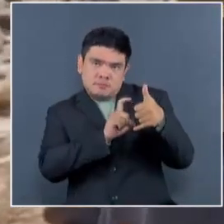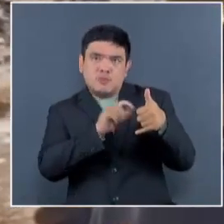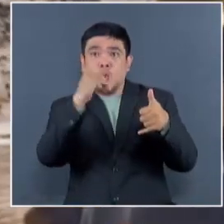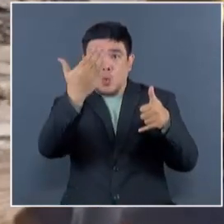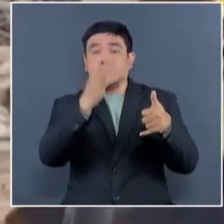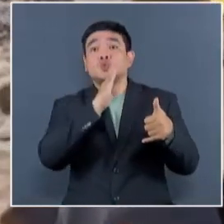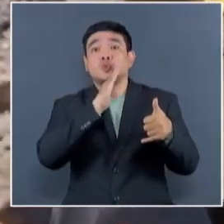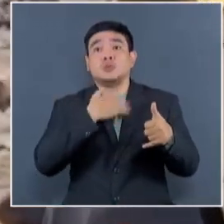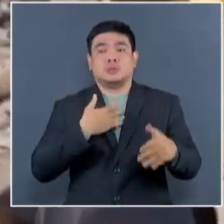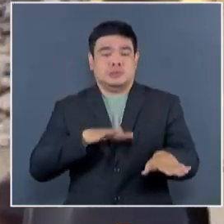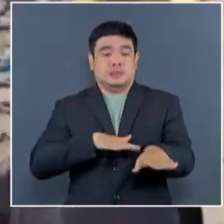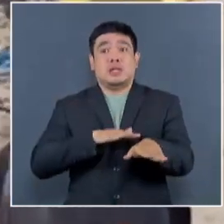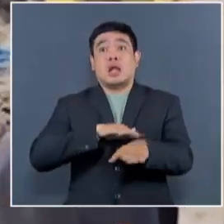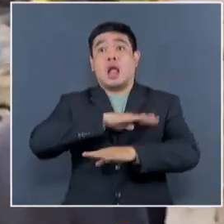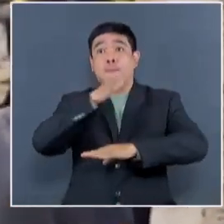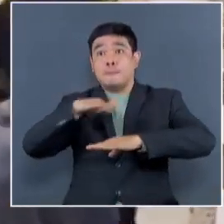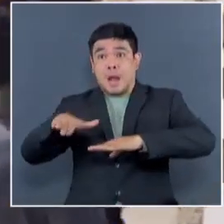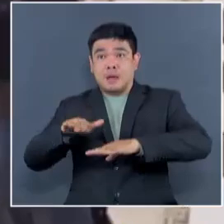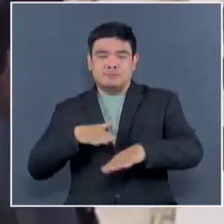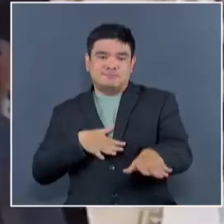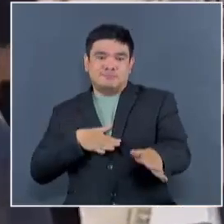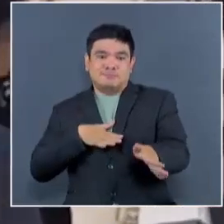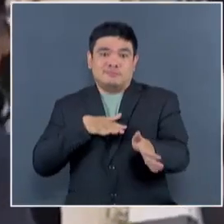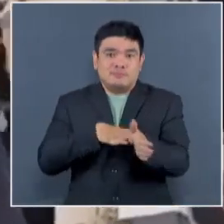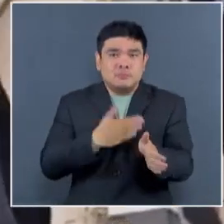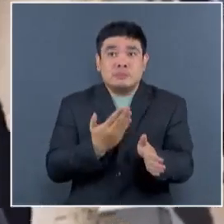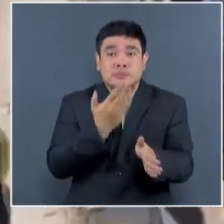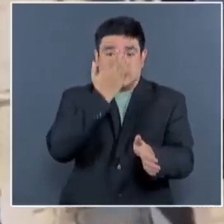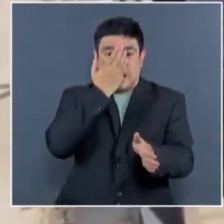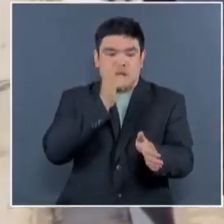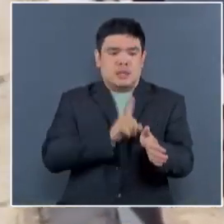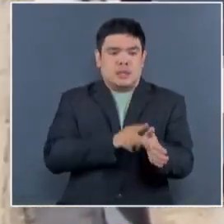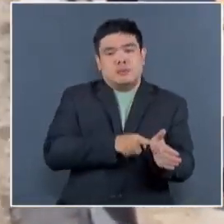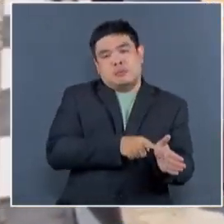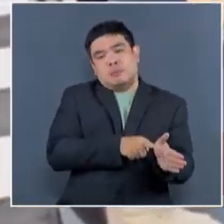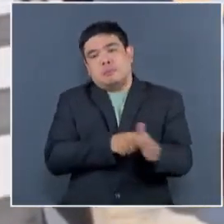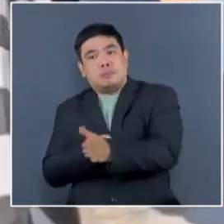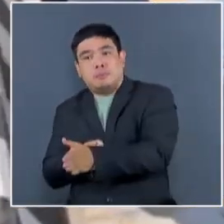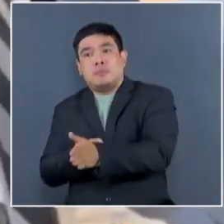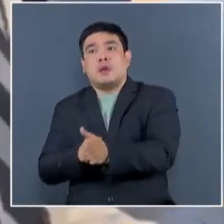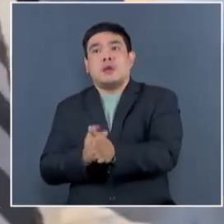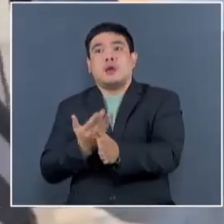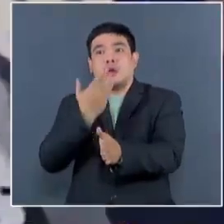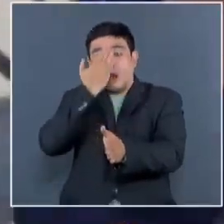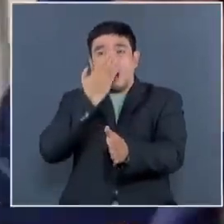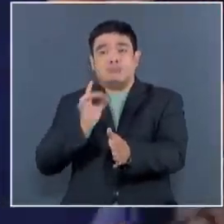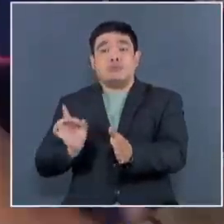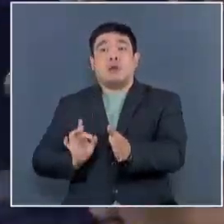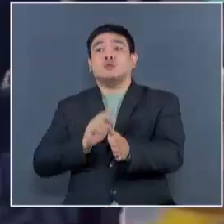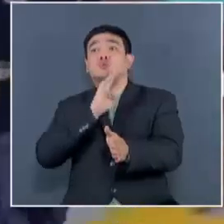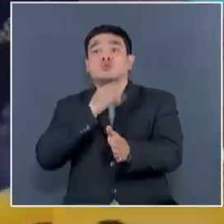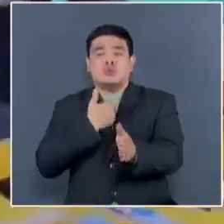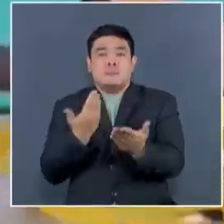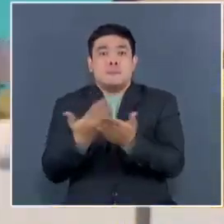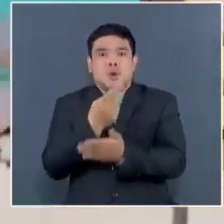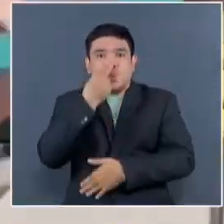ฮะพอบอกแบบนี้ว่ากระบะกระบะเนี่ยชนเพราะเบรคไม่ทันเพราะว่าจักรยานยนต์เขาเรียกว่าไงนะคุณผู้ชมฮะเปลี่ยนเลนส์ตัดหน้ามัน